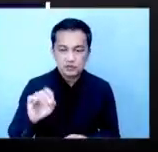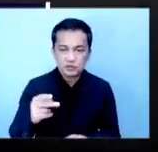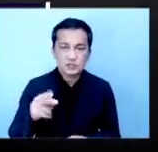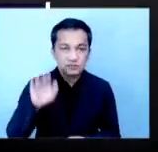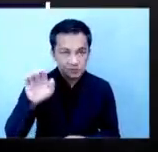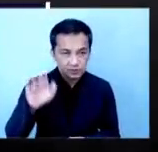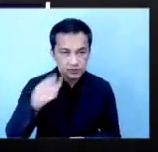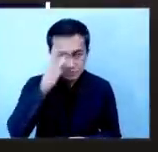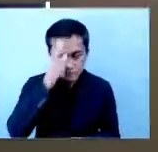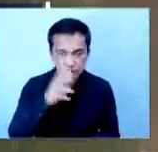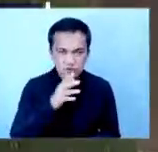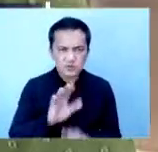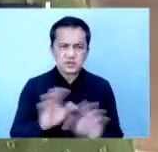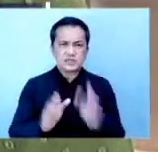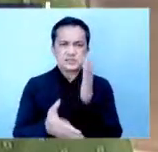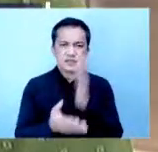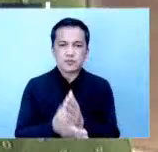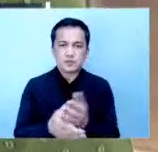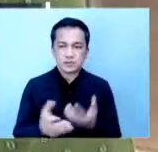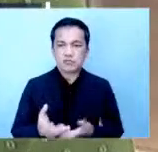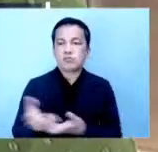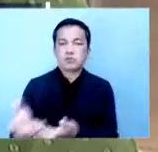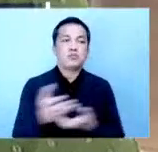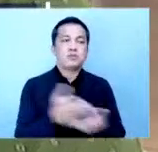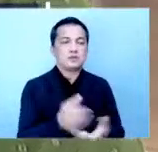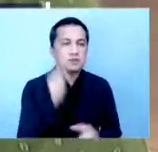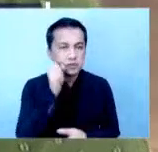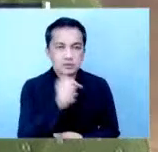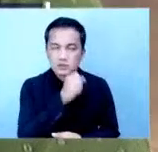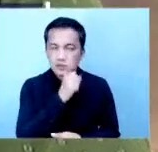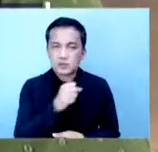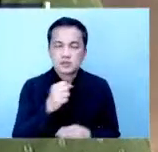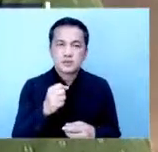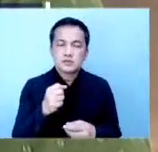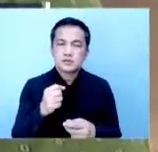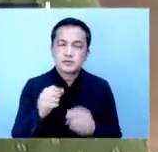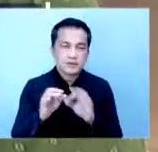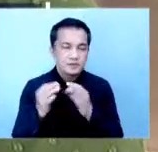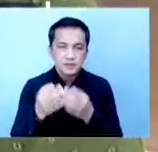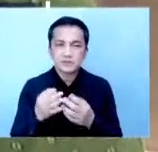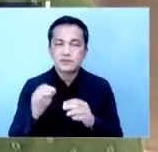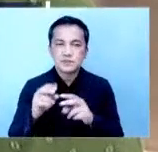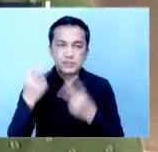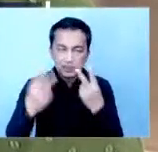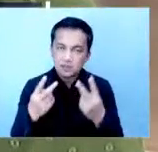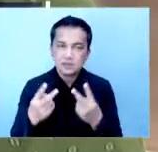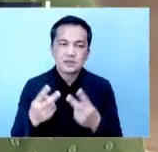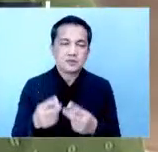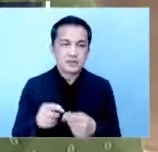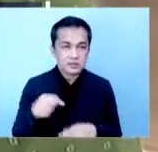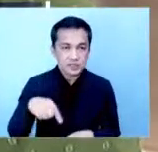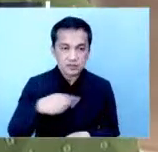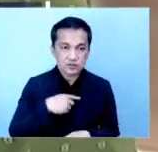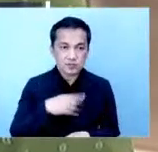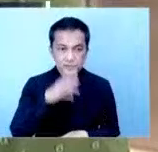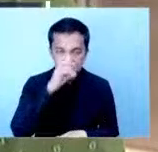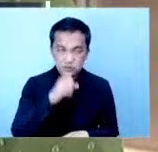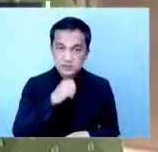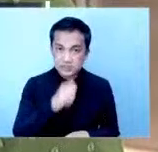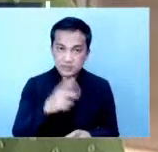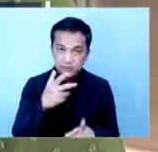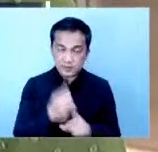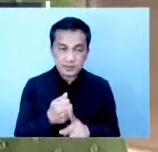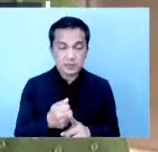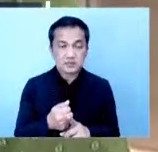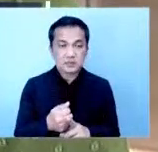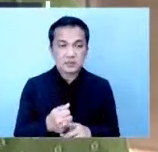nating pahalik-halik o ipapasa-pasa sa mga kamag-anak, sa mga bisita, kasi tayong mga matatanda, maaaring hindi tayo maapektuhan dahil malakas yung